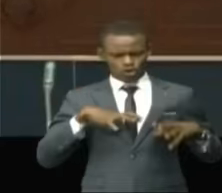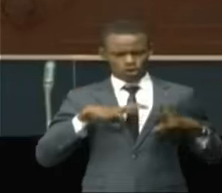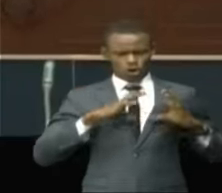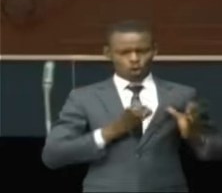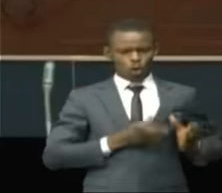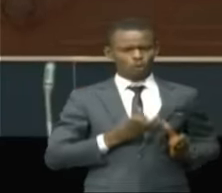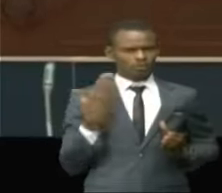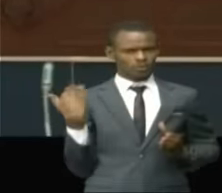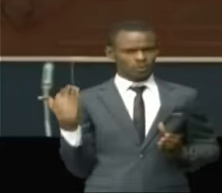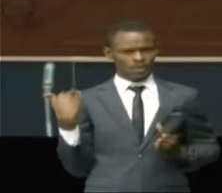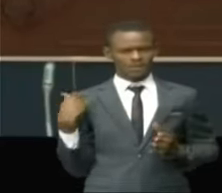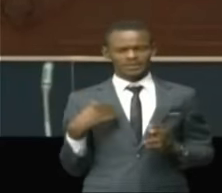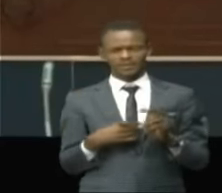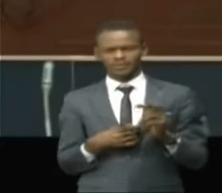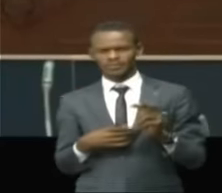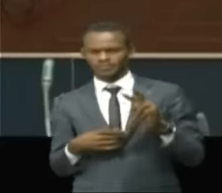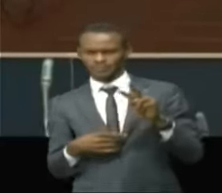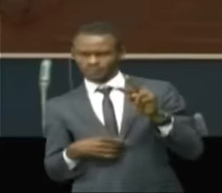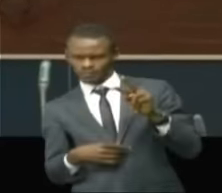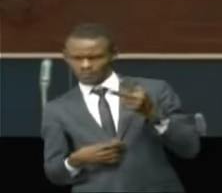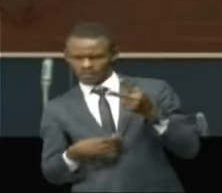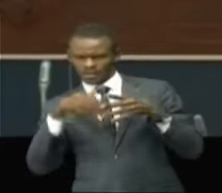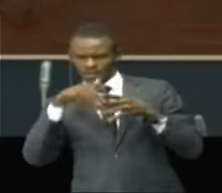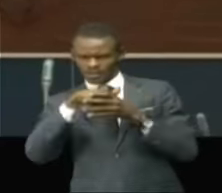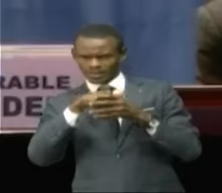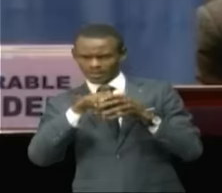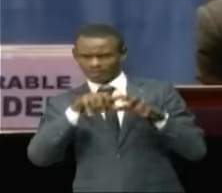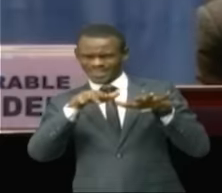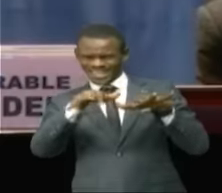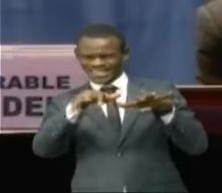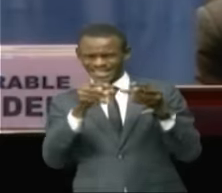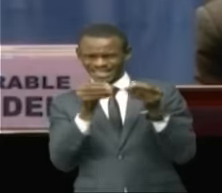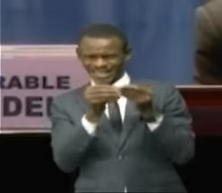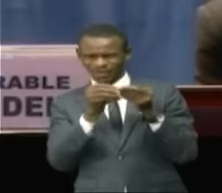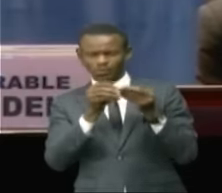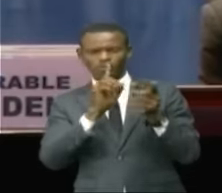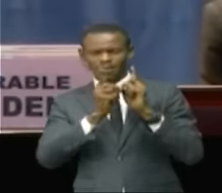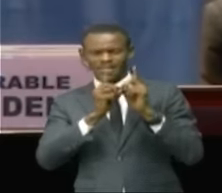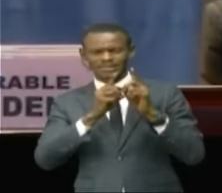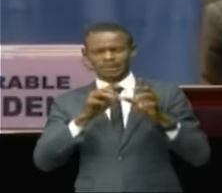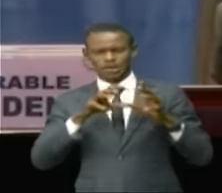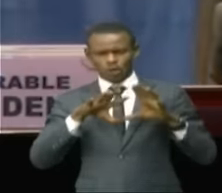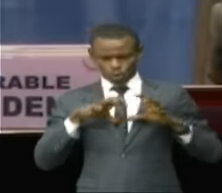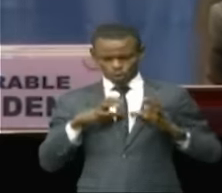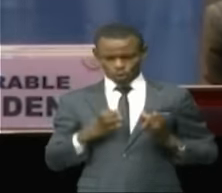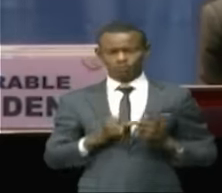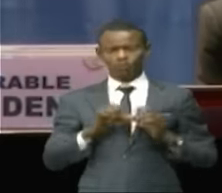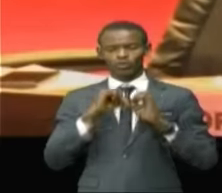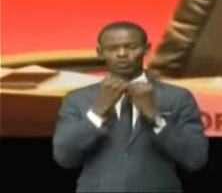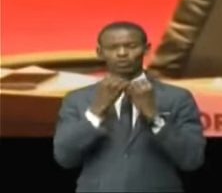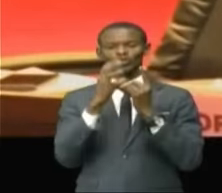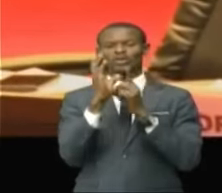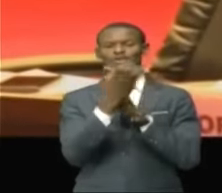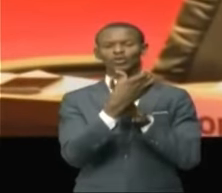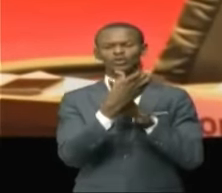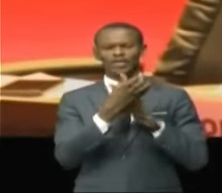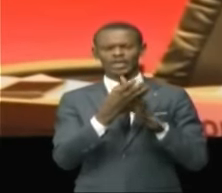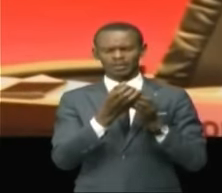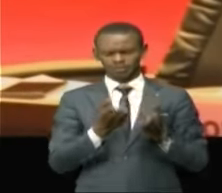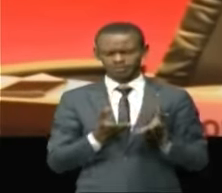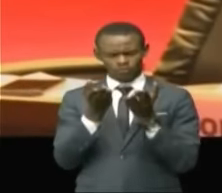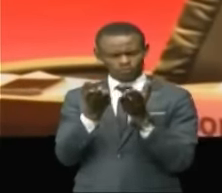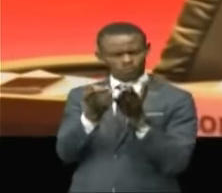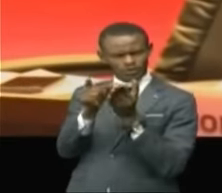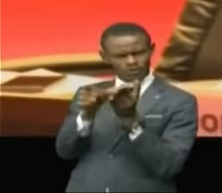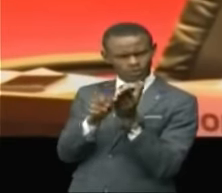les élus nationaux ont auditionné les rapports de la Commission sociale et culturelle relatifs à l'examen de la proposition de loi